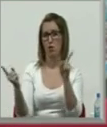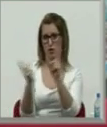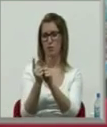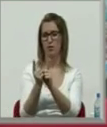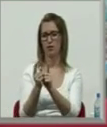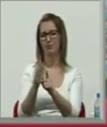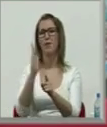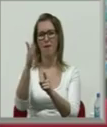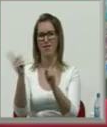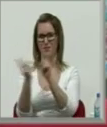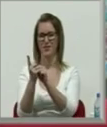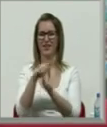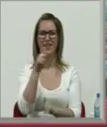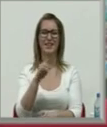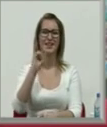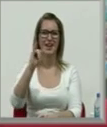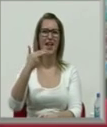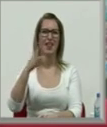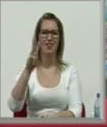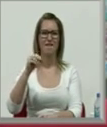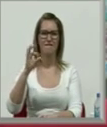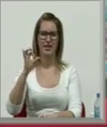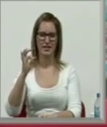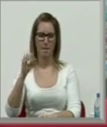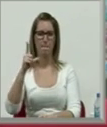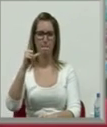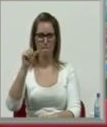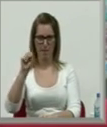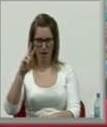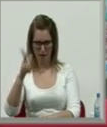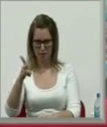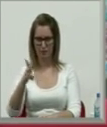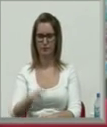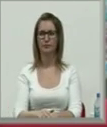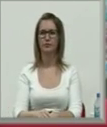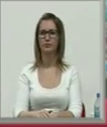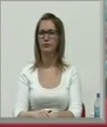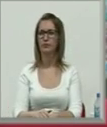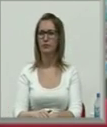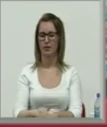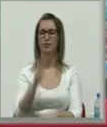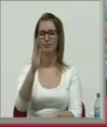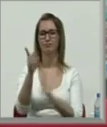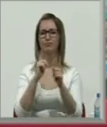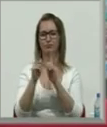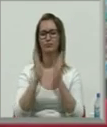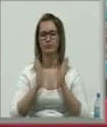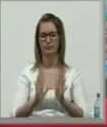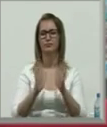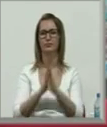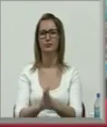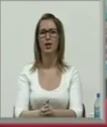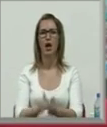będzie okazja, żeby powiedzieć więcej, ale w tej chwili dobrze jest powiedzieć o tym, że już ten program